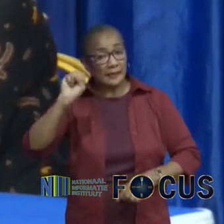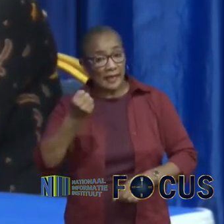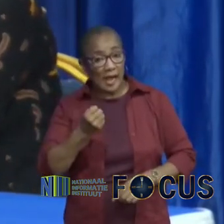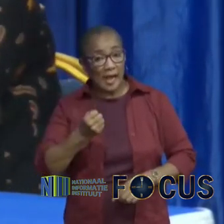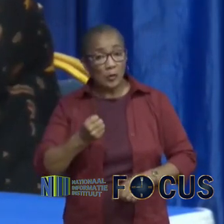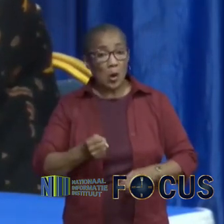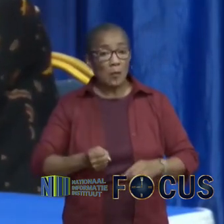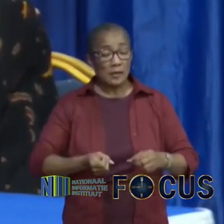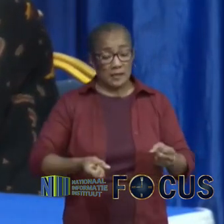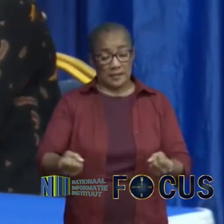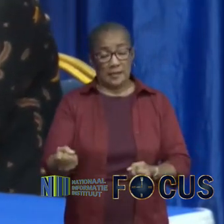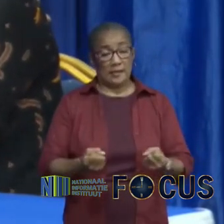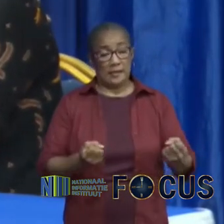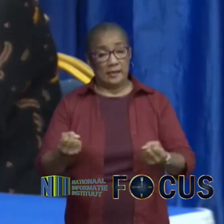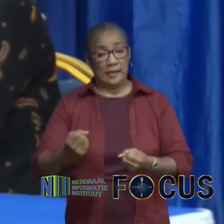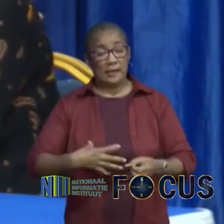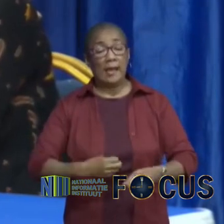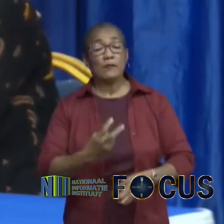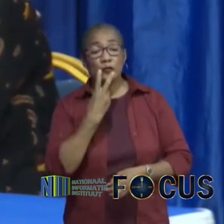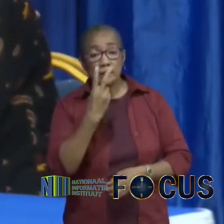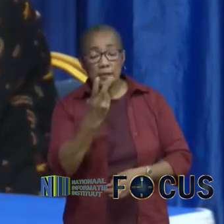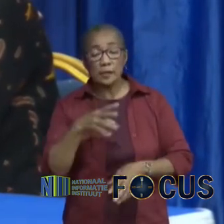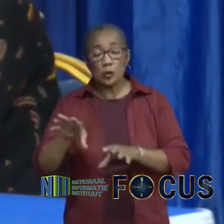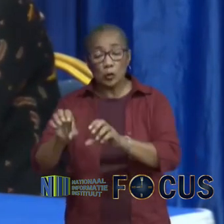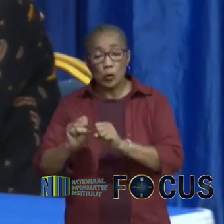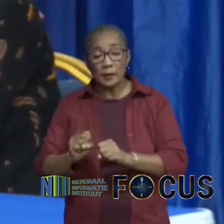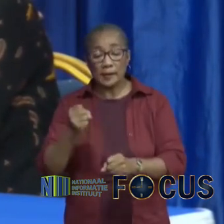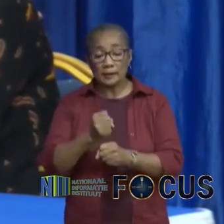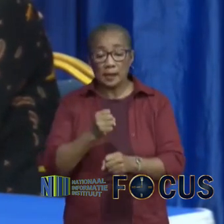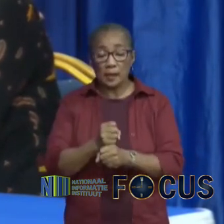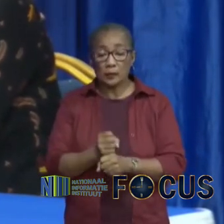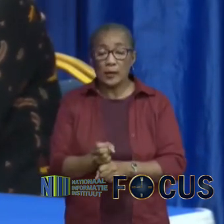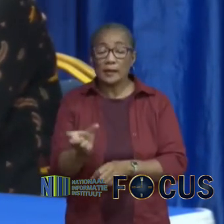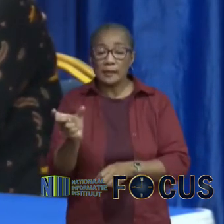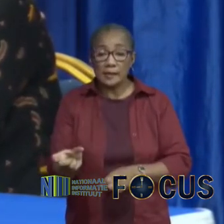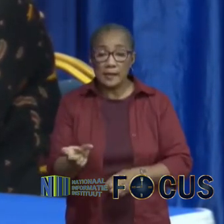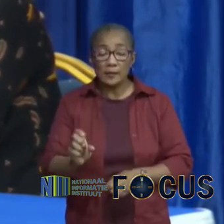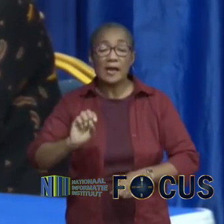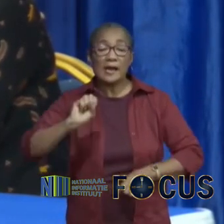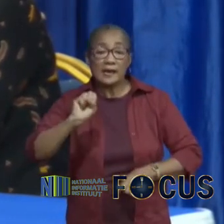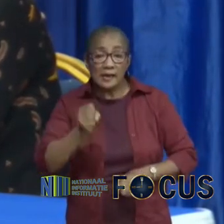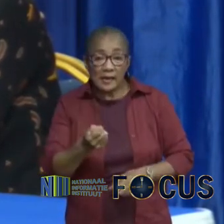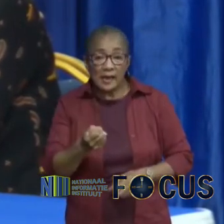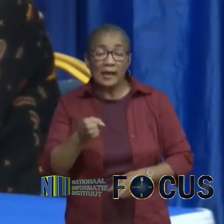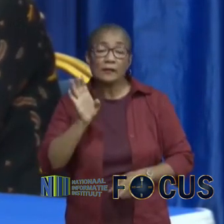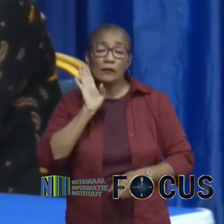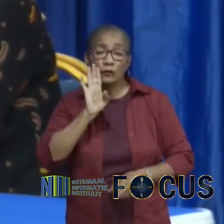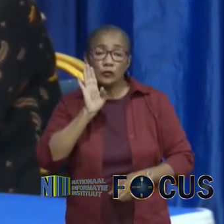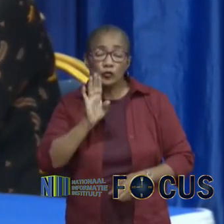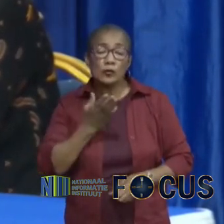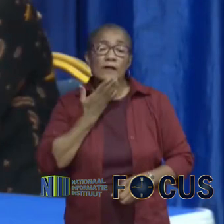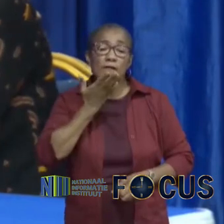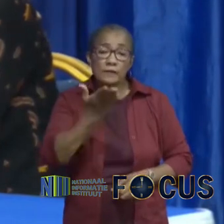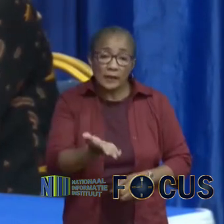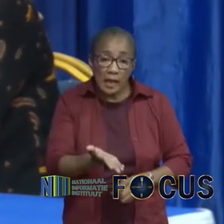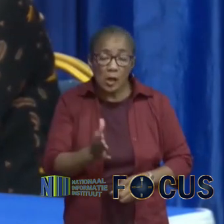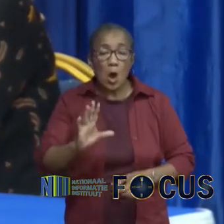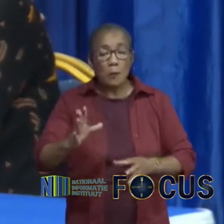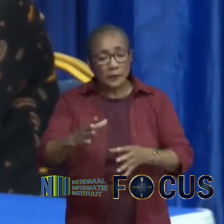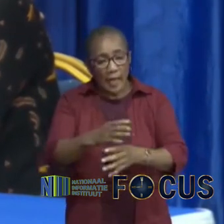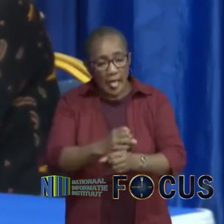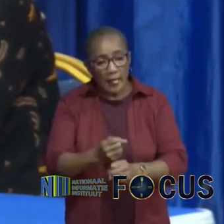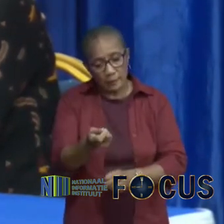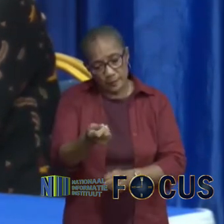getroffen waar dan zo'n werknemer een verzoek, een aanvraag kan indienen voor financiële